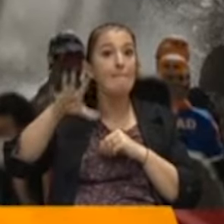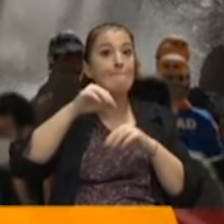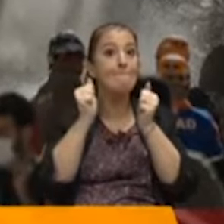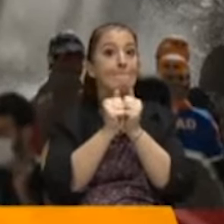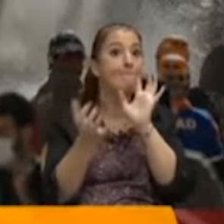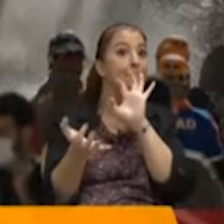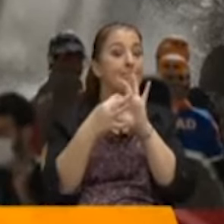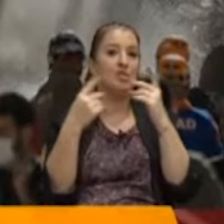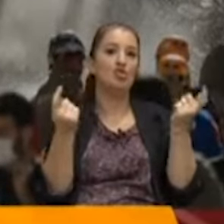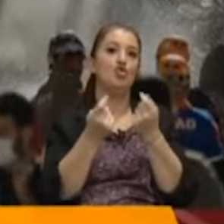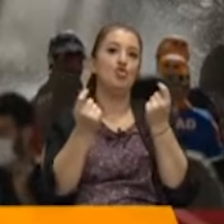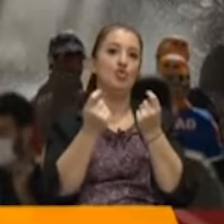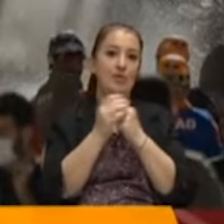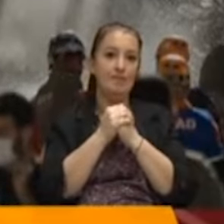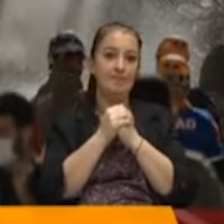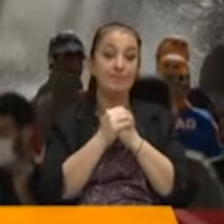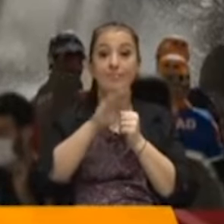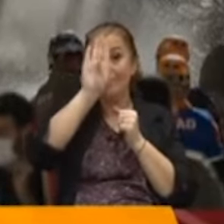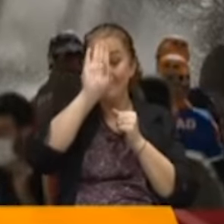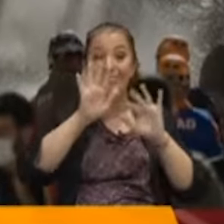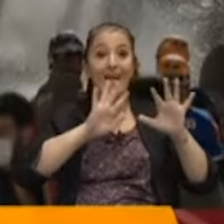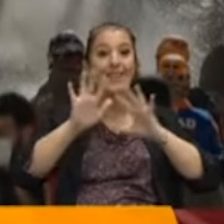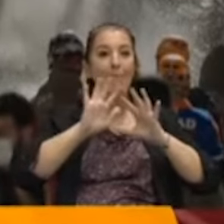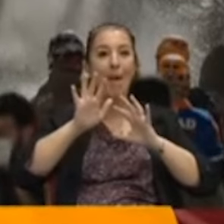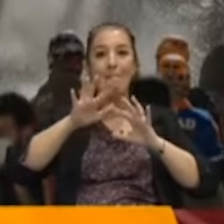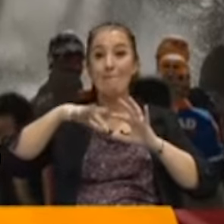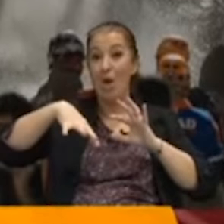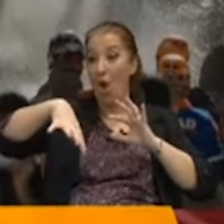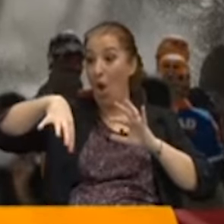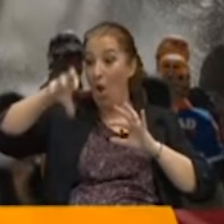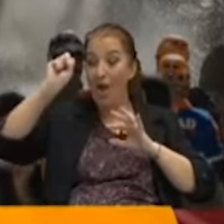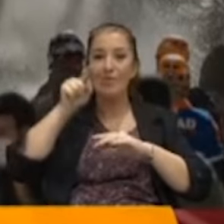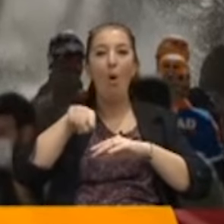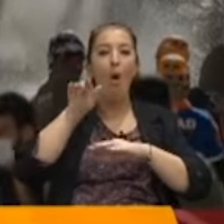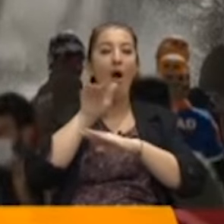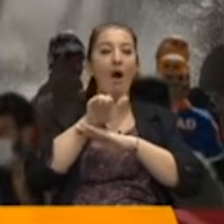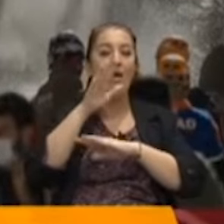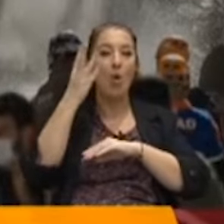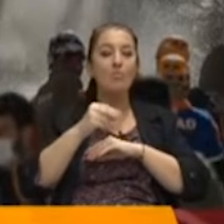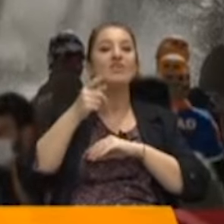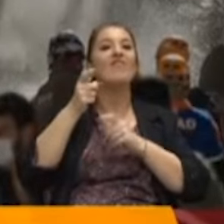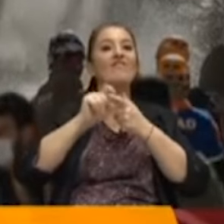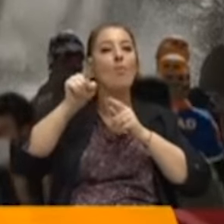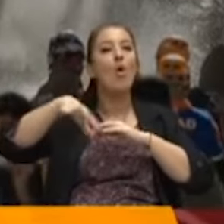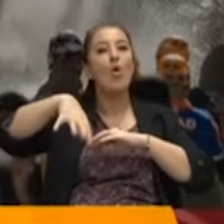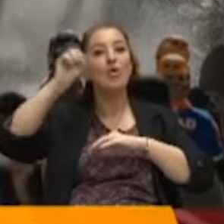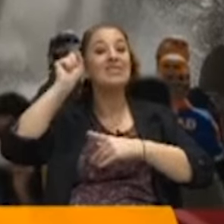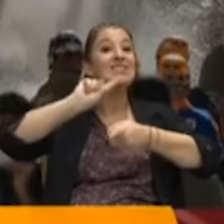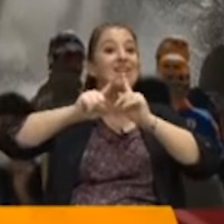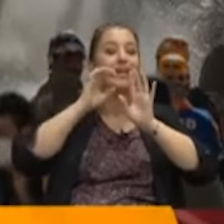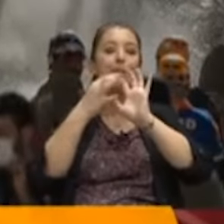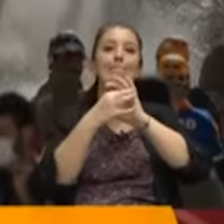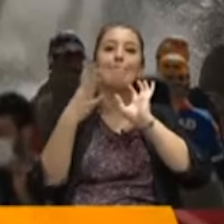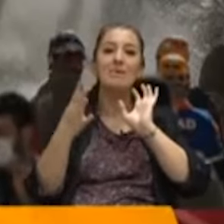birlikte çalışacağı İstanbul Deprem Konseyi'ni hayata geçirmek ve bu konseyi siyasetten